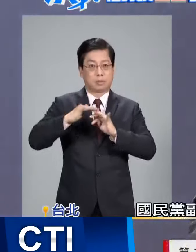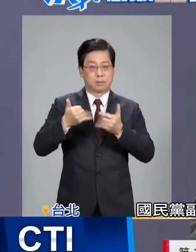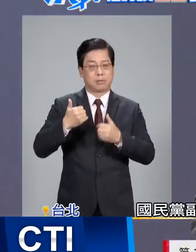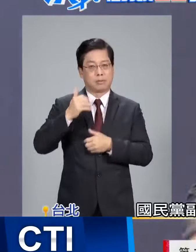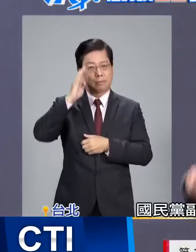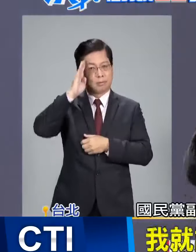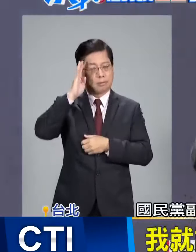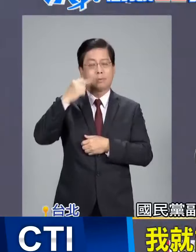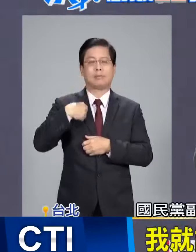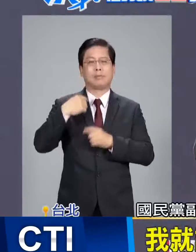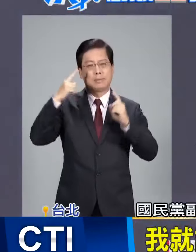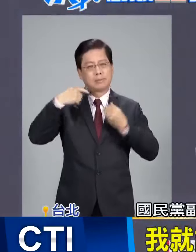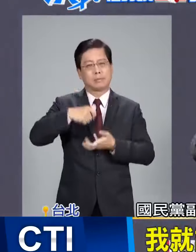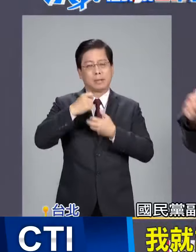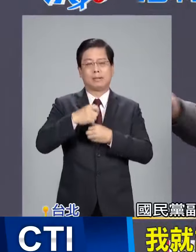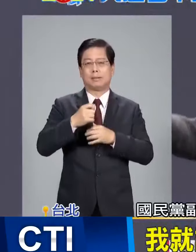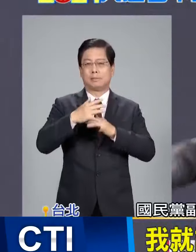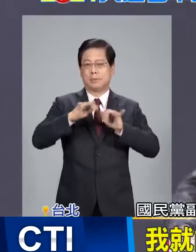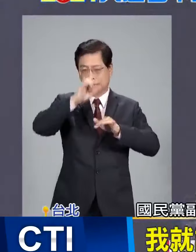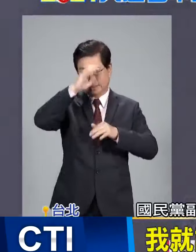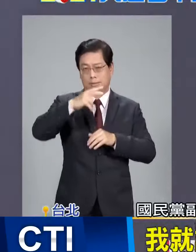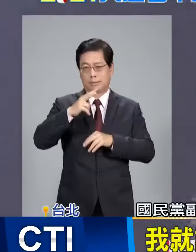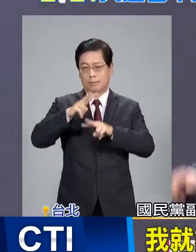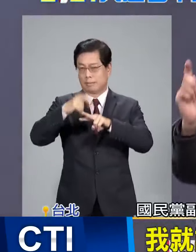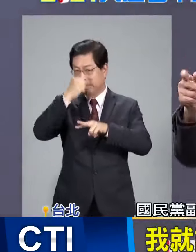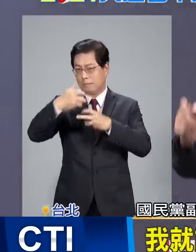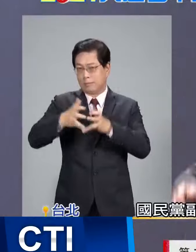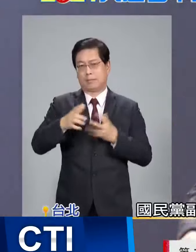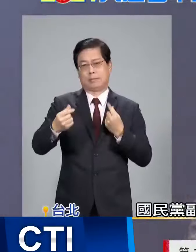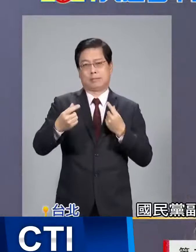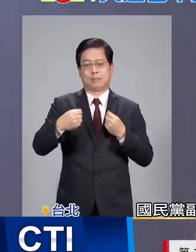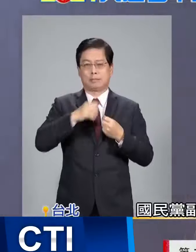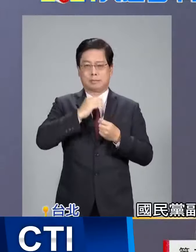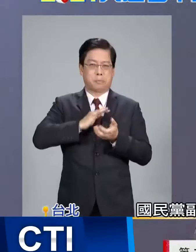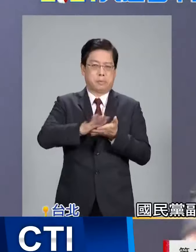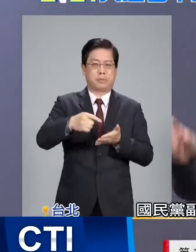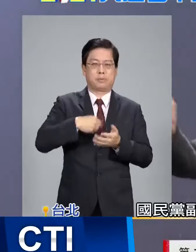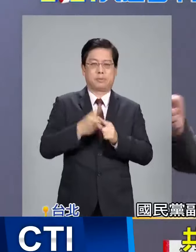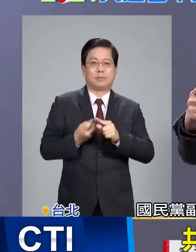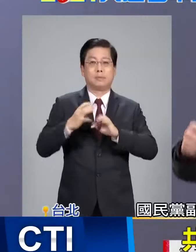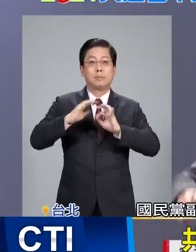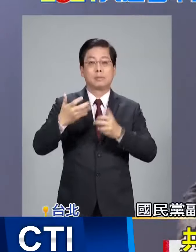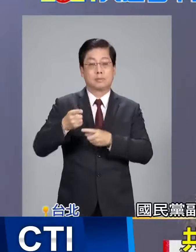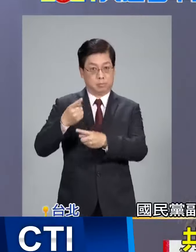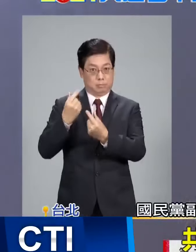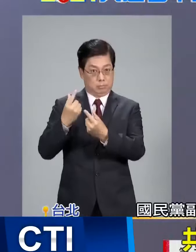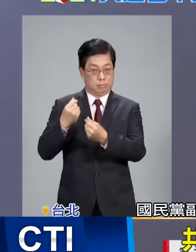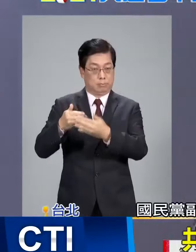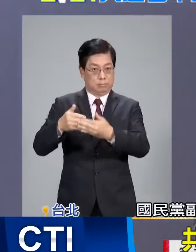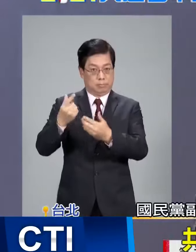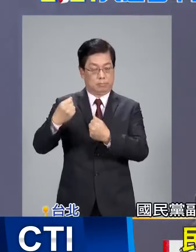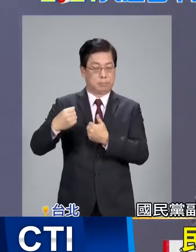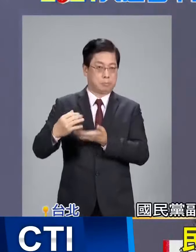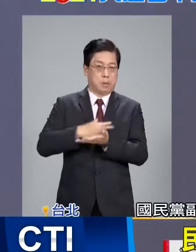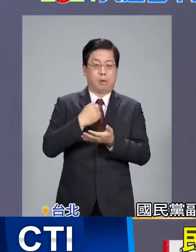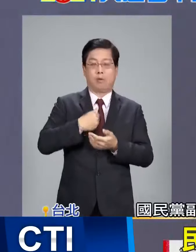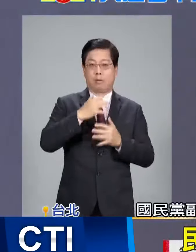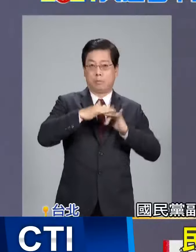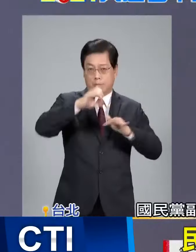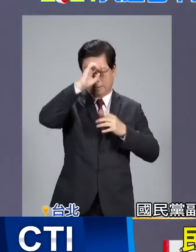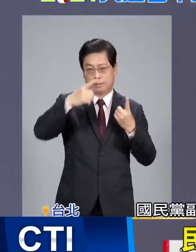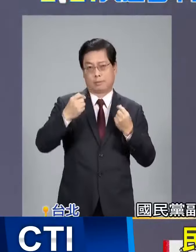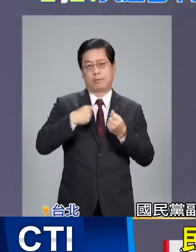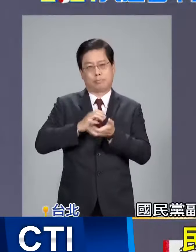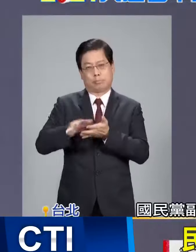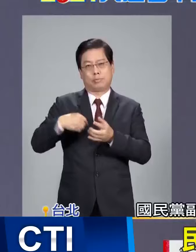常常讲，我说民进党跟共产党是一样的，都想消灭中华民国，共产党也想消灭中华民国，民进党也要消灭中